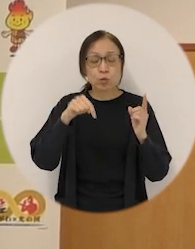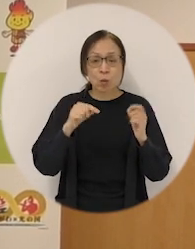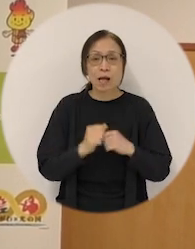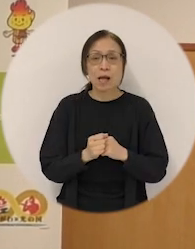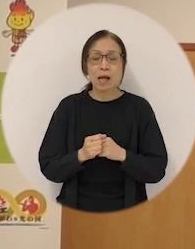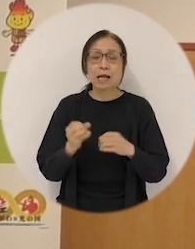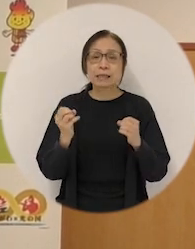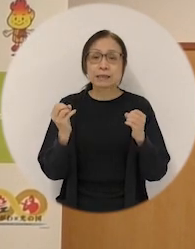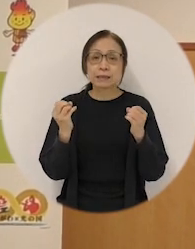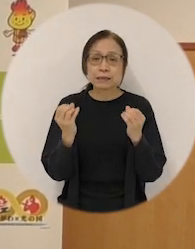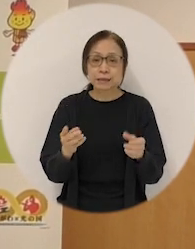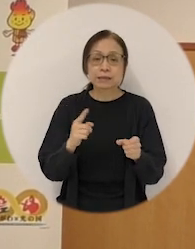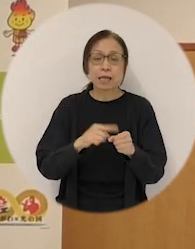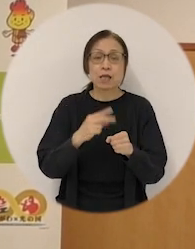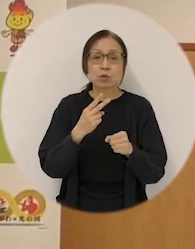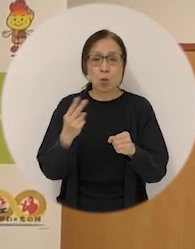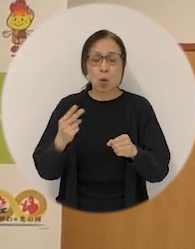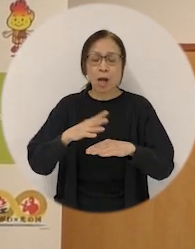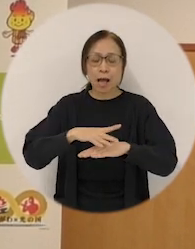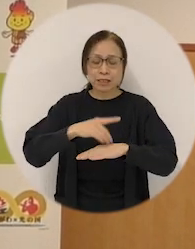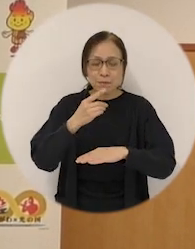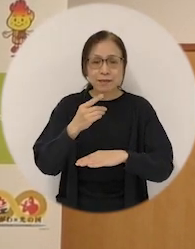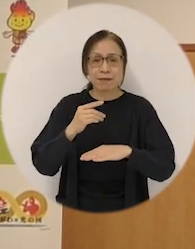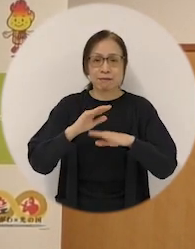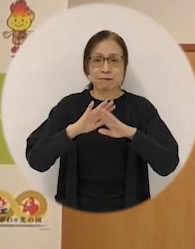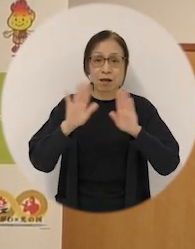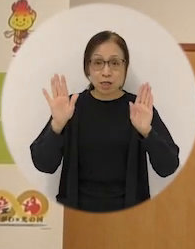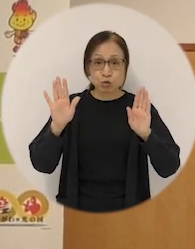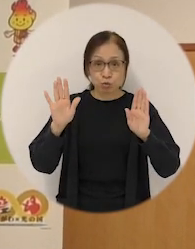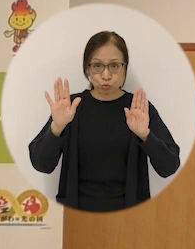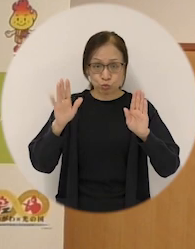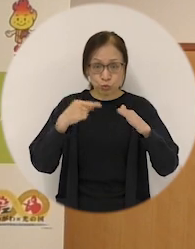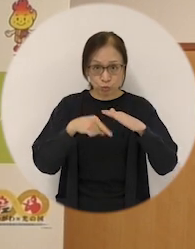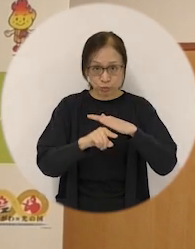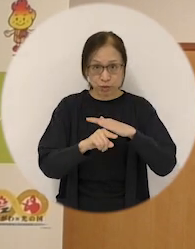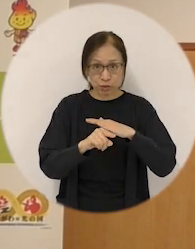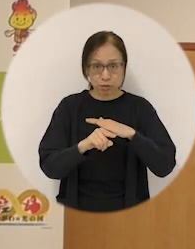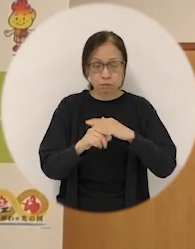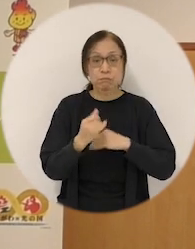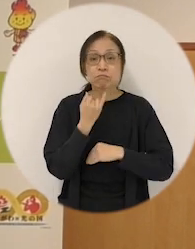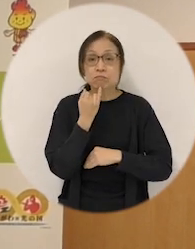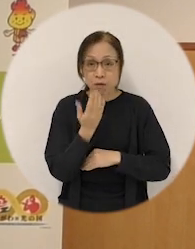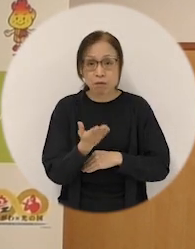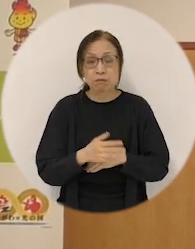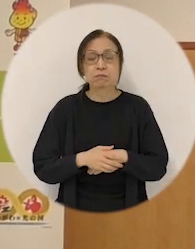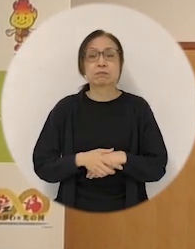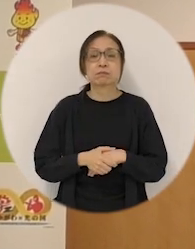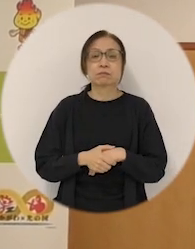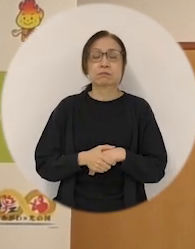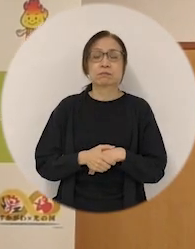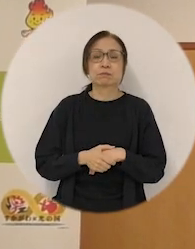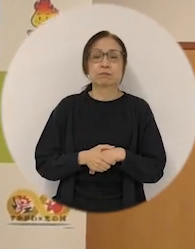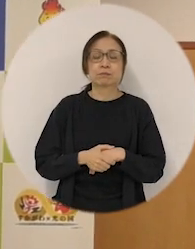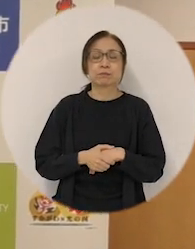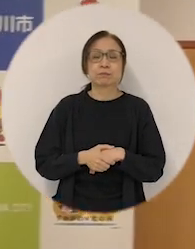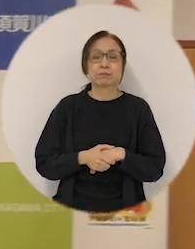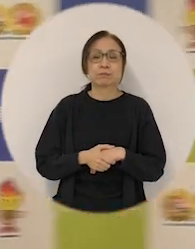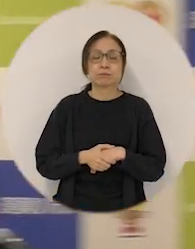新年度に初めて開催するということでよろしいんでしょうか。